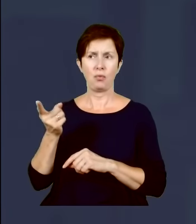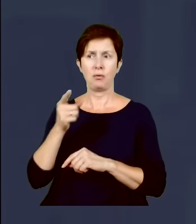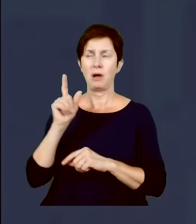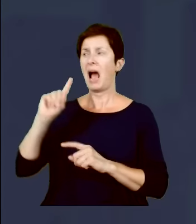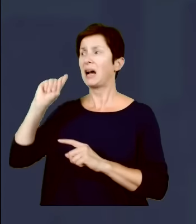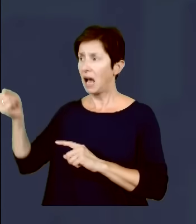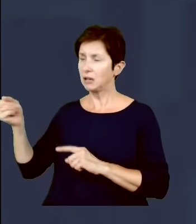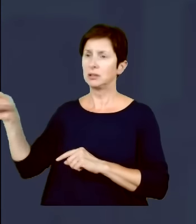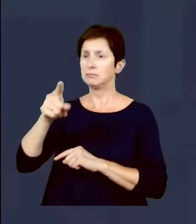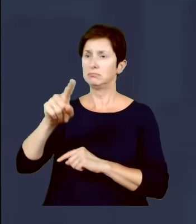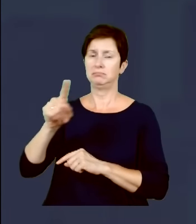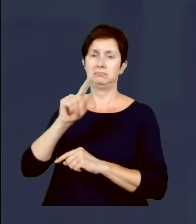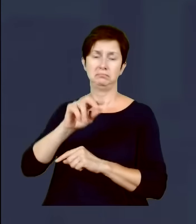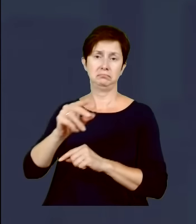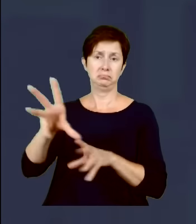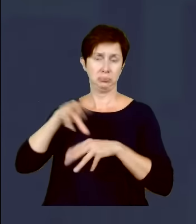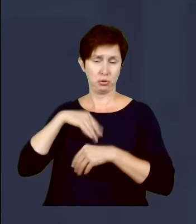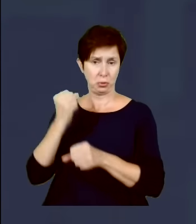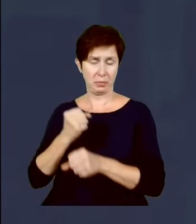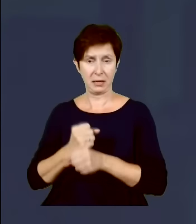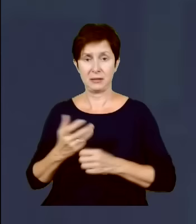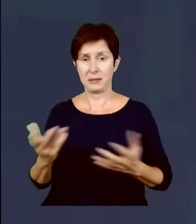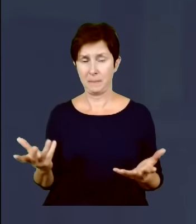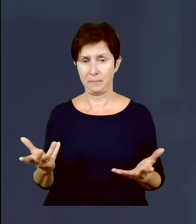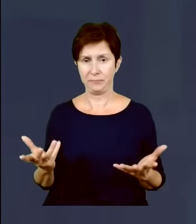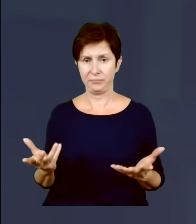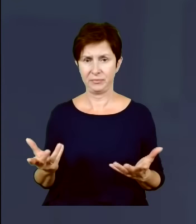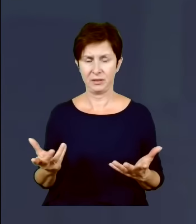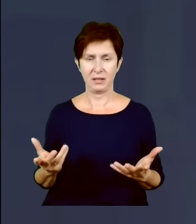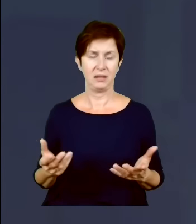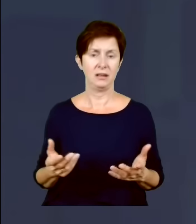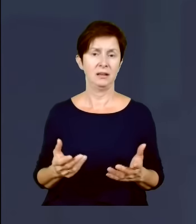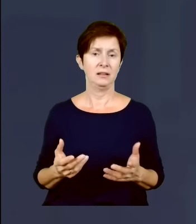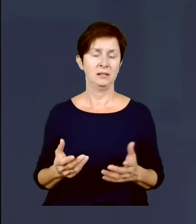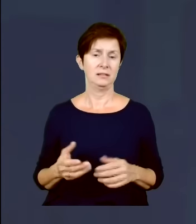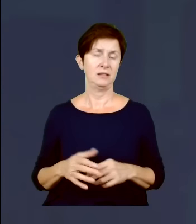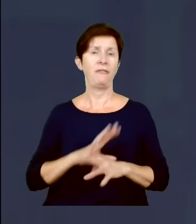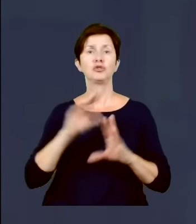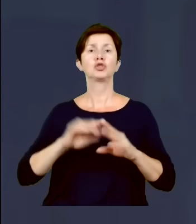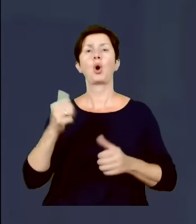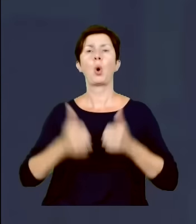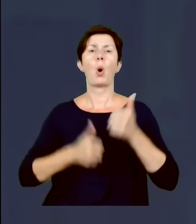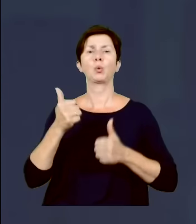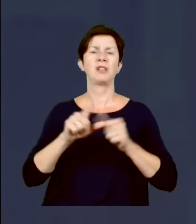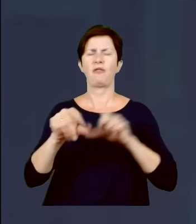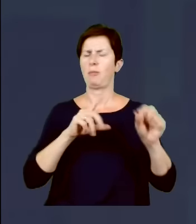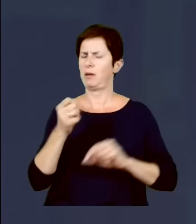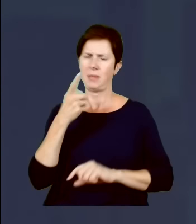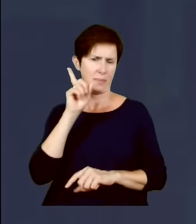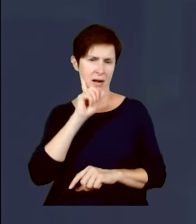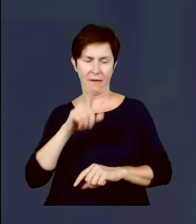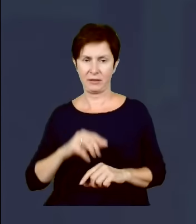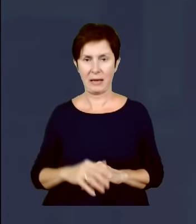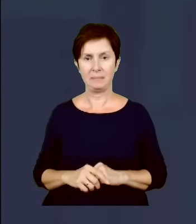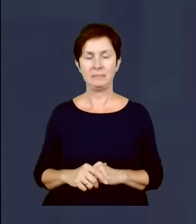znowu obala ten mit o tym że że wszystko ma być że wszystko jest teraz w konkursach że wszystko jest transparentne pani